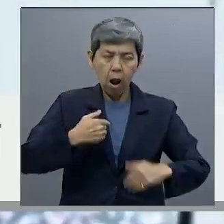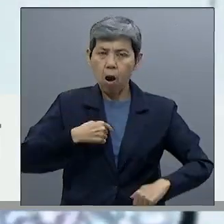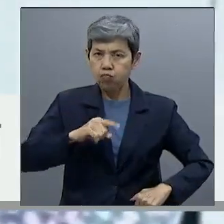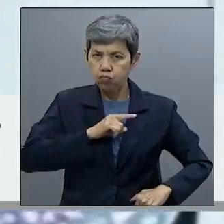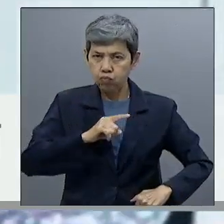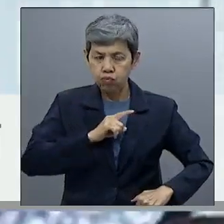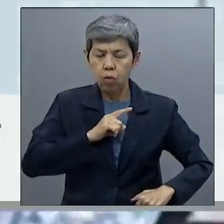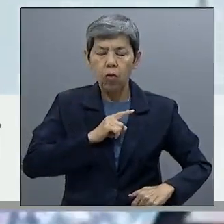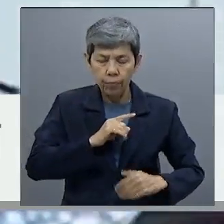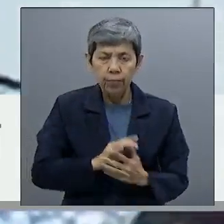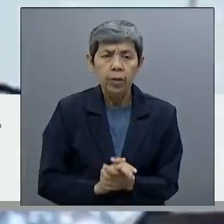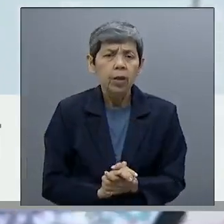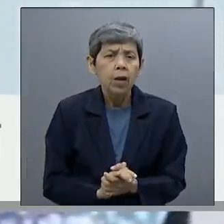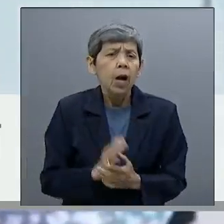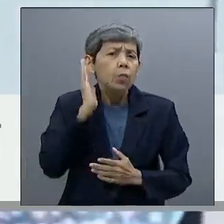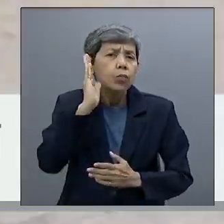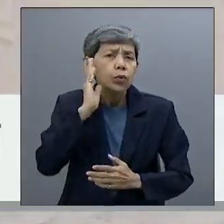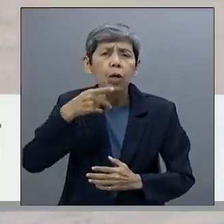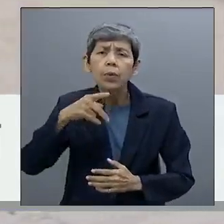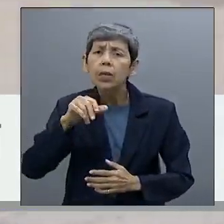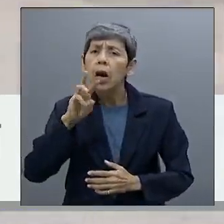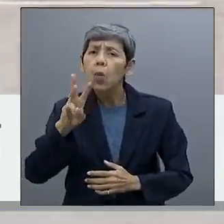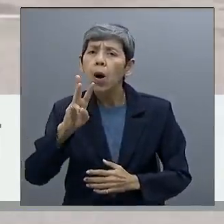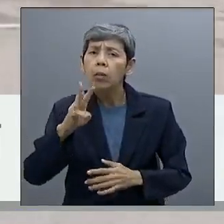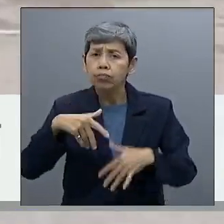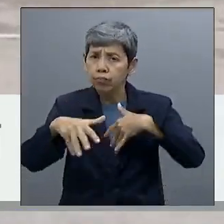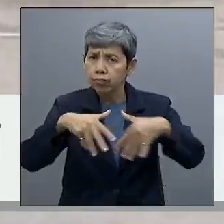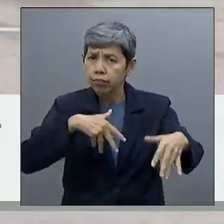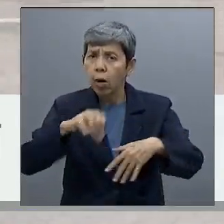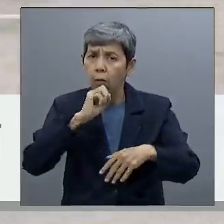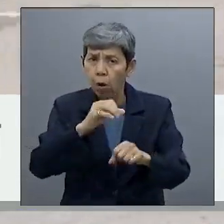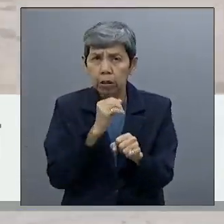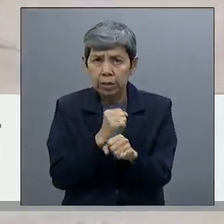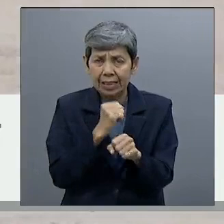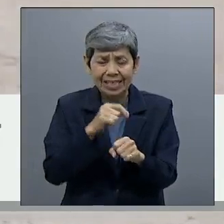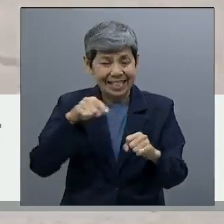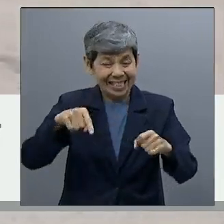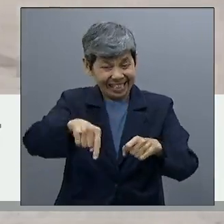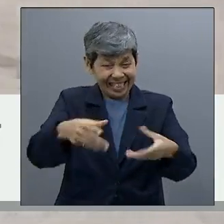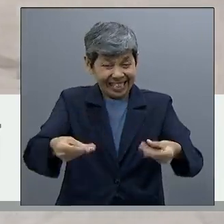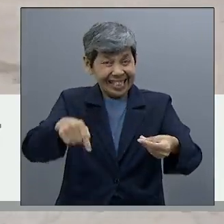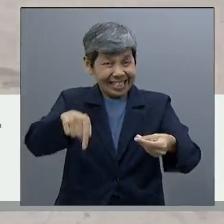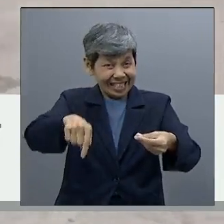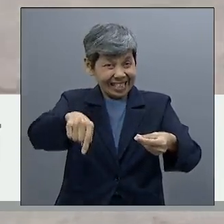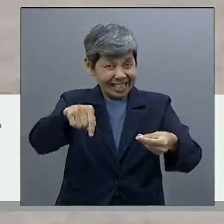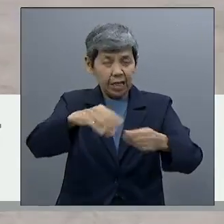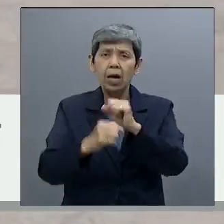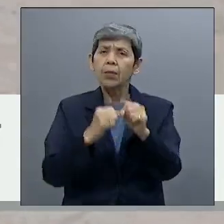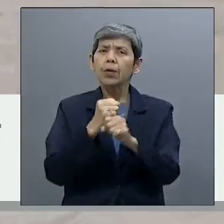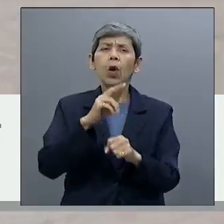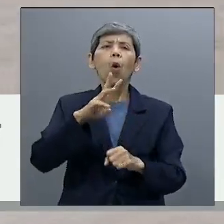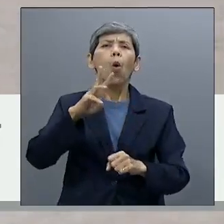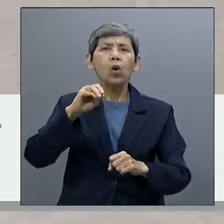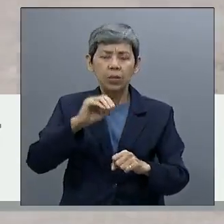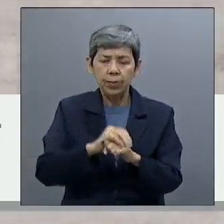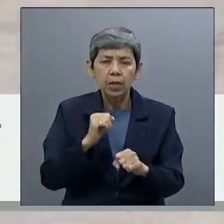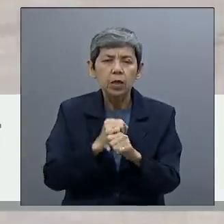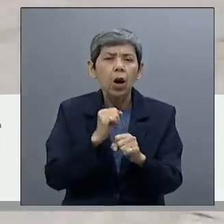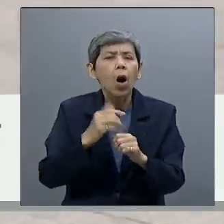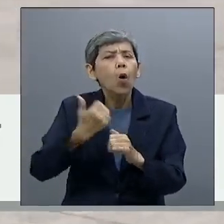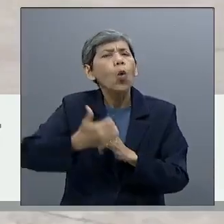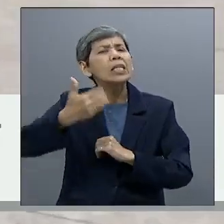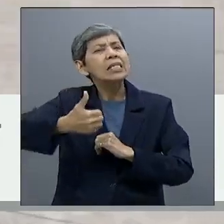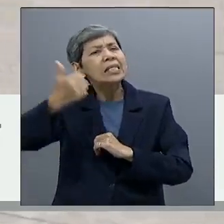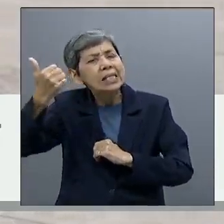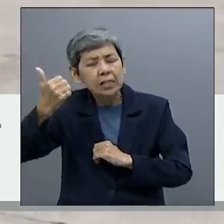วค่ะด้านนายปิยวัฒน์แซ่เถาชาวบ้านบอกว่าแปลงที่ถูกดำเนินคดีเมื่อปี2560นั้นเป็นของรายอื่นนะ